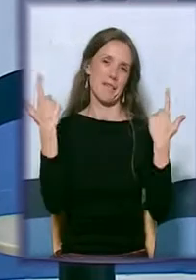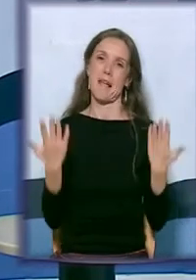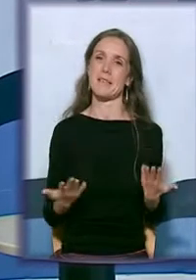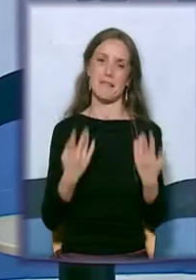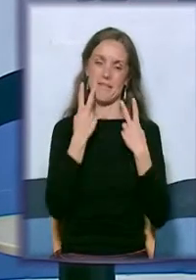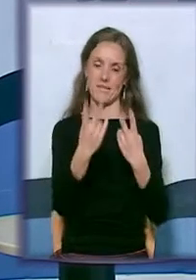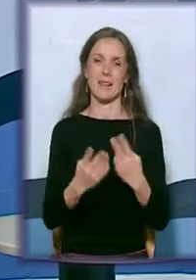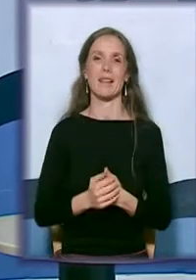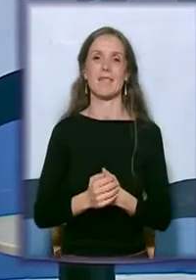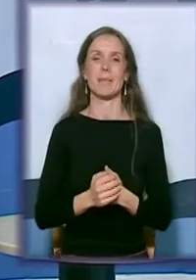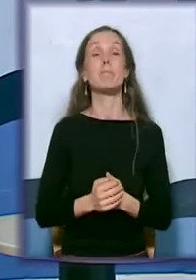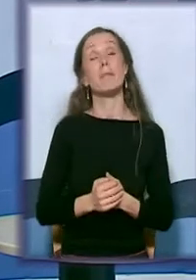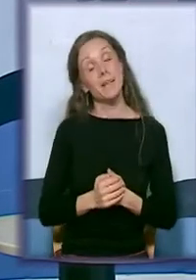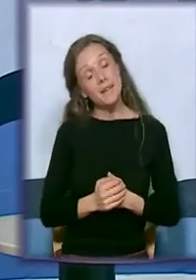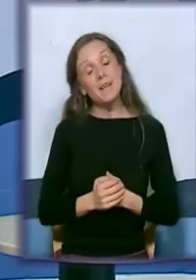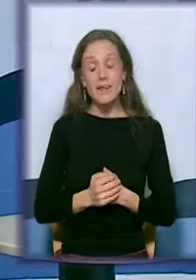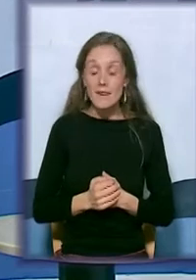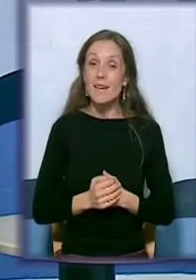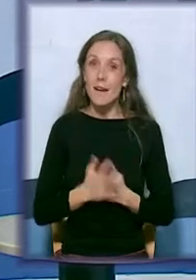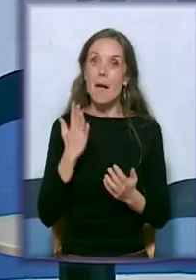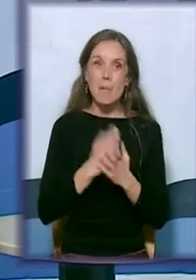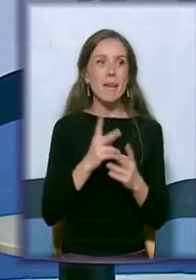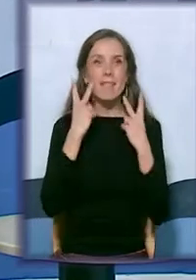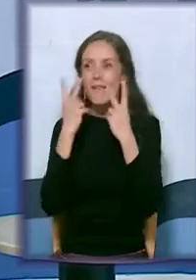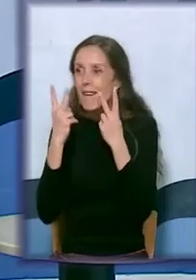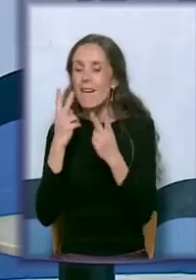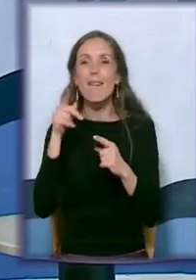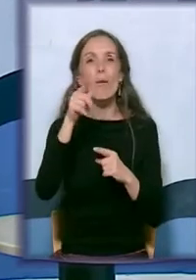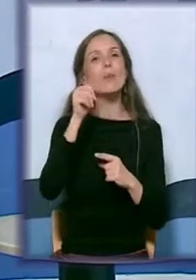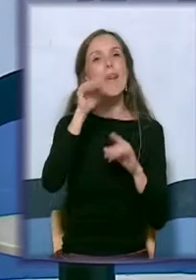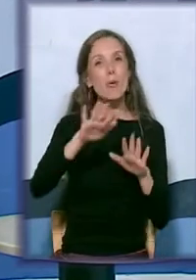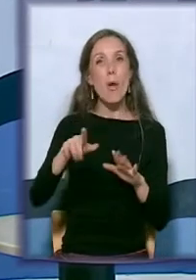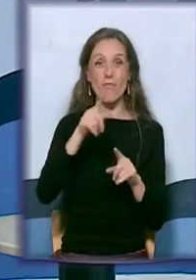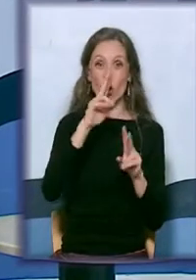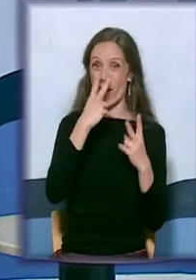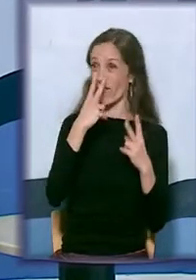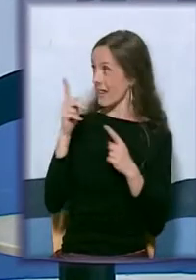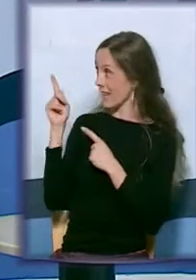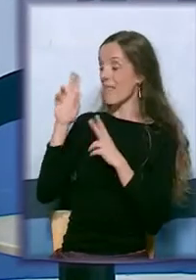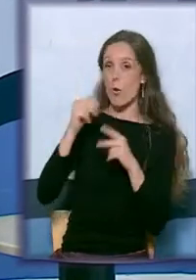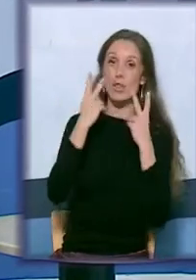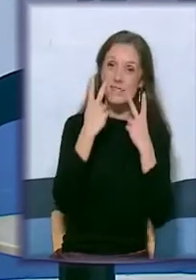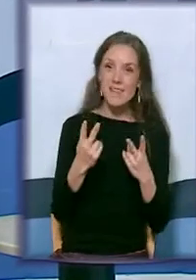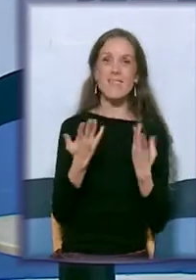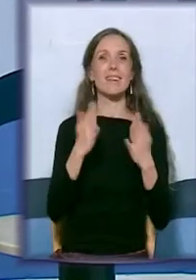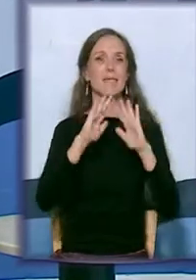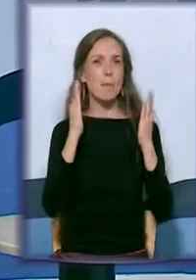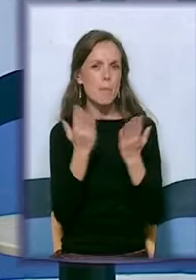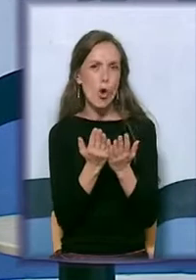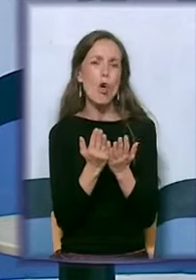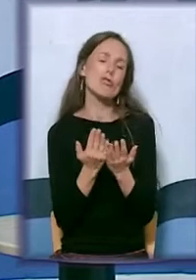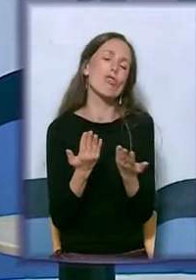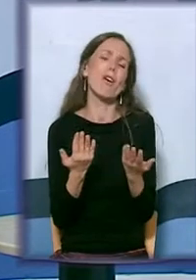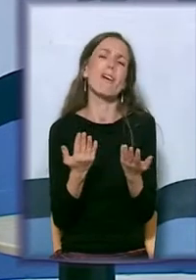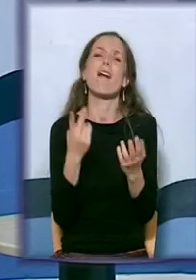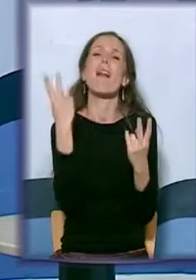Uf, boravite u samom dnevnom boravku, imali ste prilike, dakle vi koji vidite, da vidite prostor i sve, on je svakako mali i